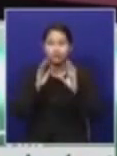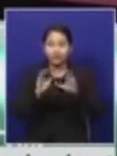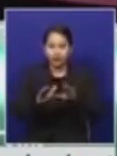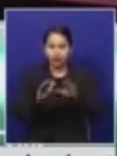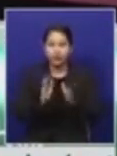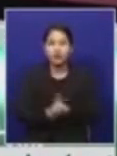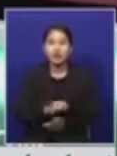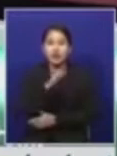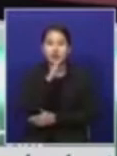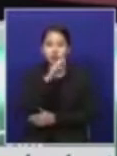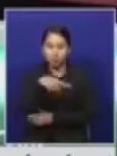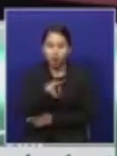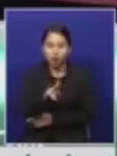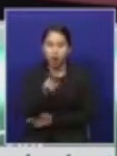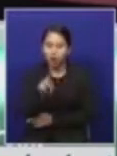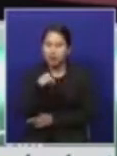แต่ถ้ายกเลิกปรกอฉบับนี้ซึ่งเกี่ยวกับโควิช